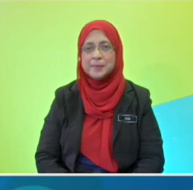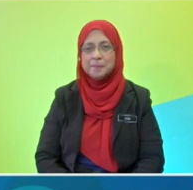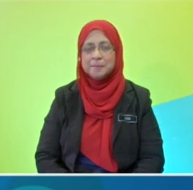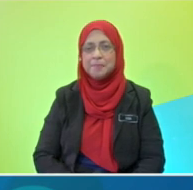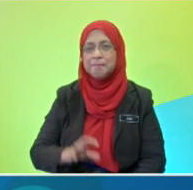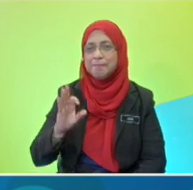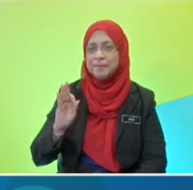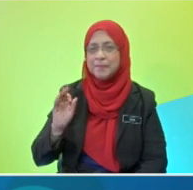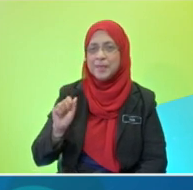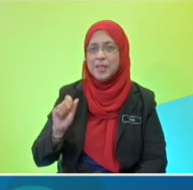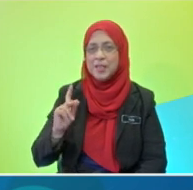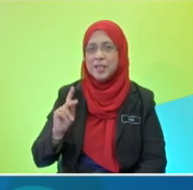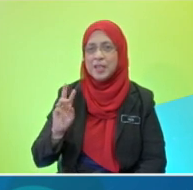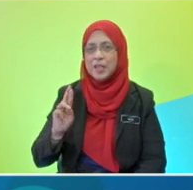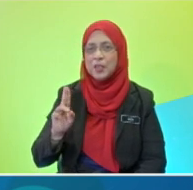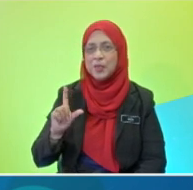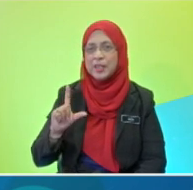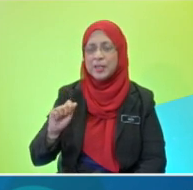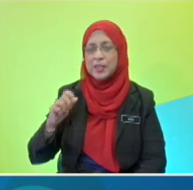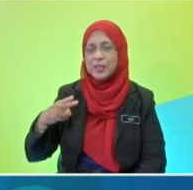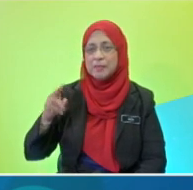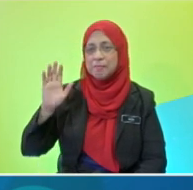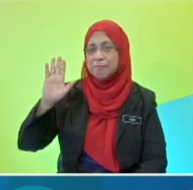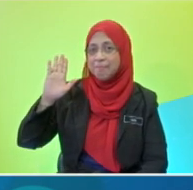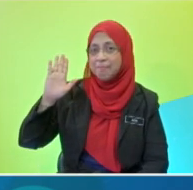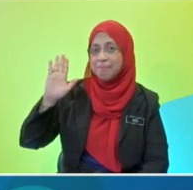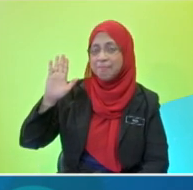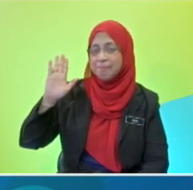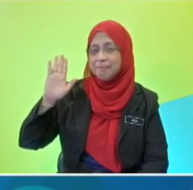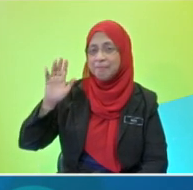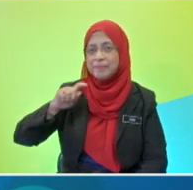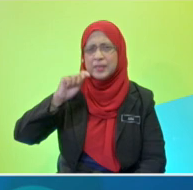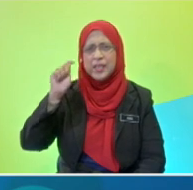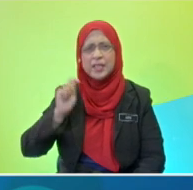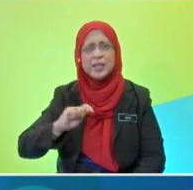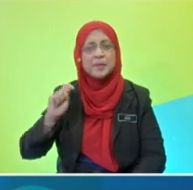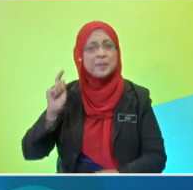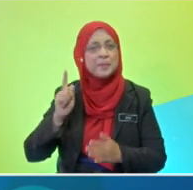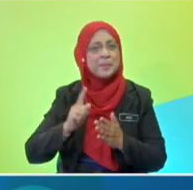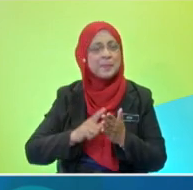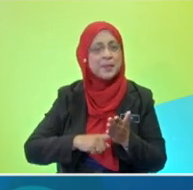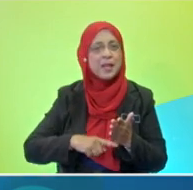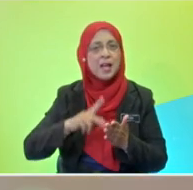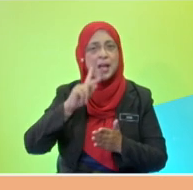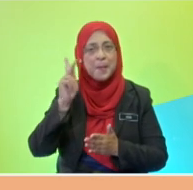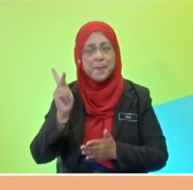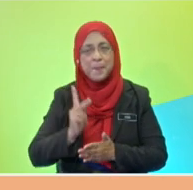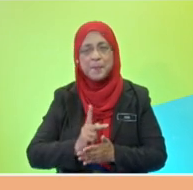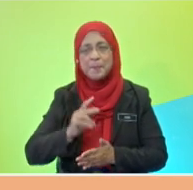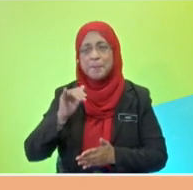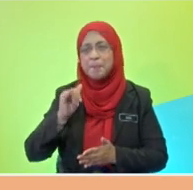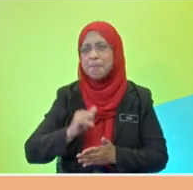yang pertama sekali paling laju sekali angkat tv live tanya fakrullah apakah yang